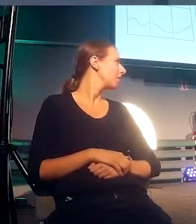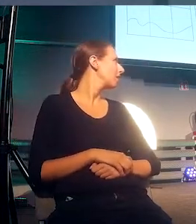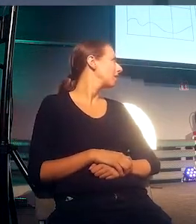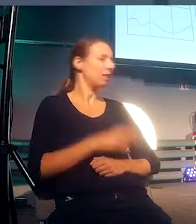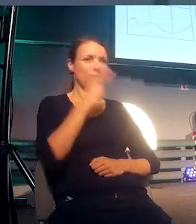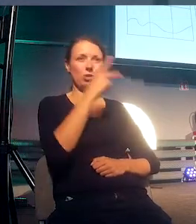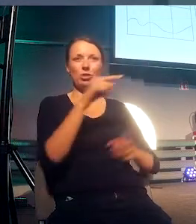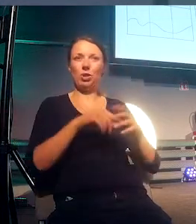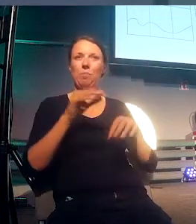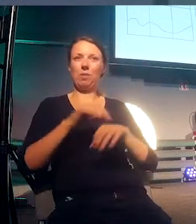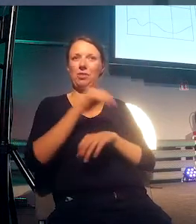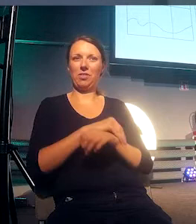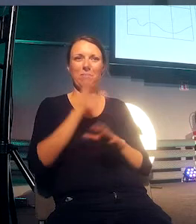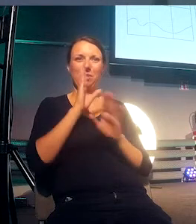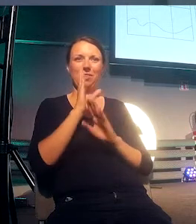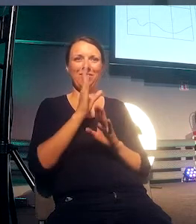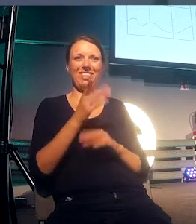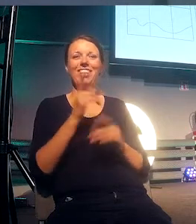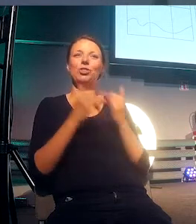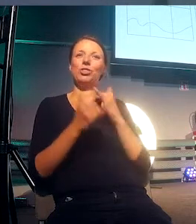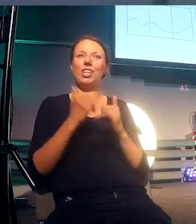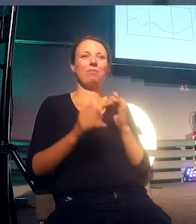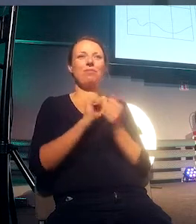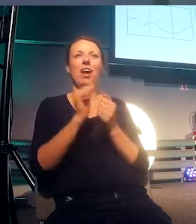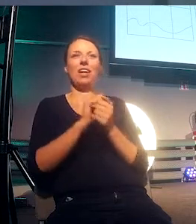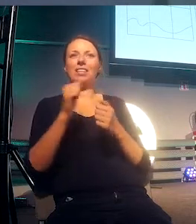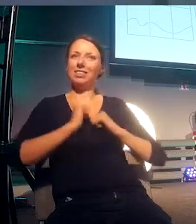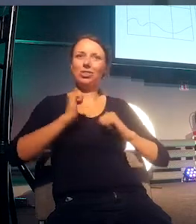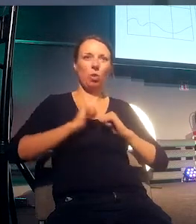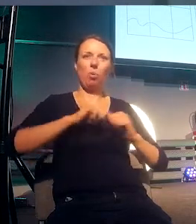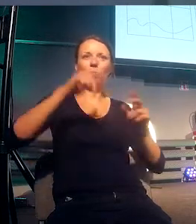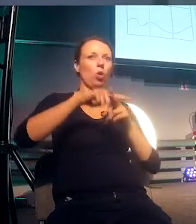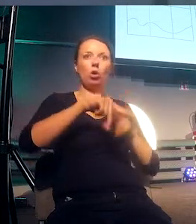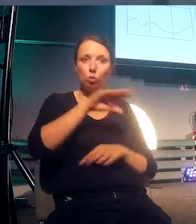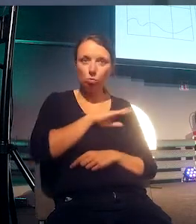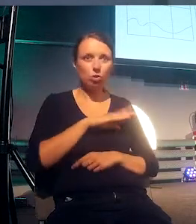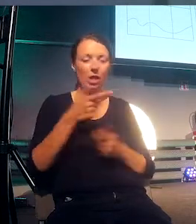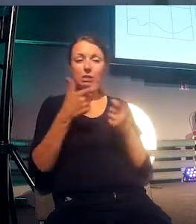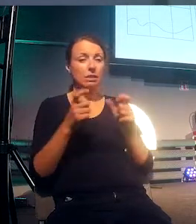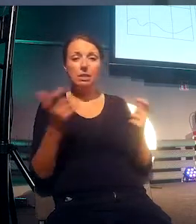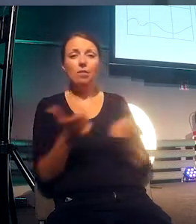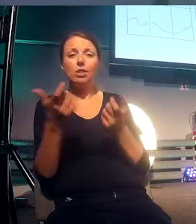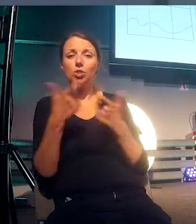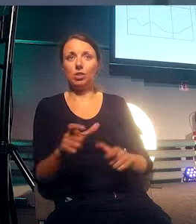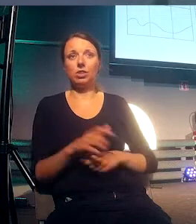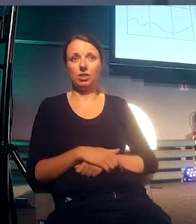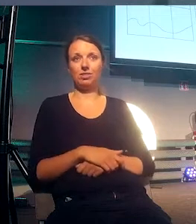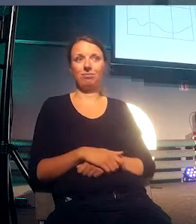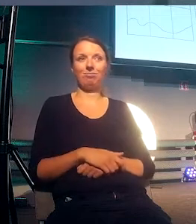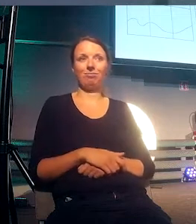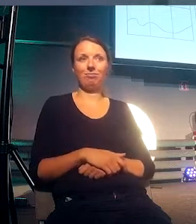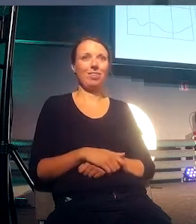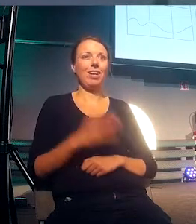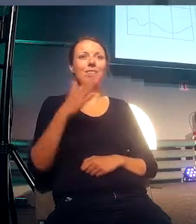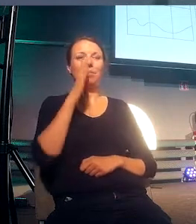metodami. Kiedy je zaczniemy miksować ze sobą, koń umrze. Nic się nie wydarzy. Nie dojdziemy do żadnego